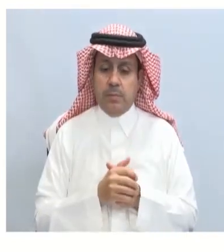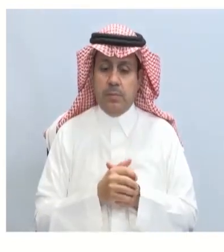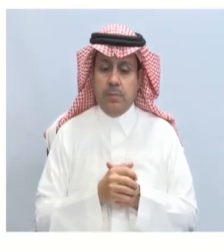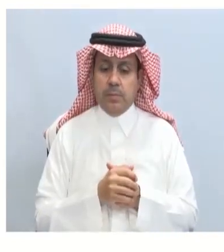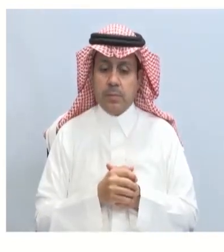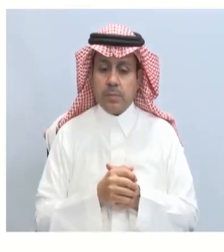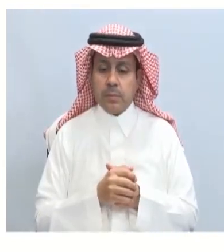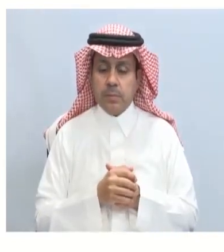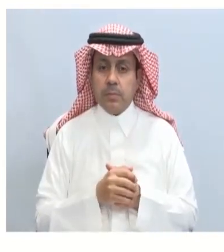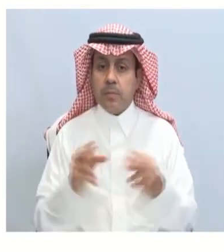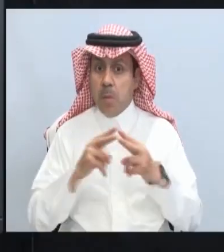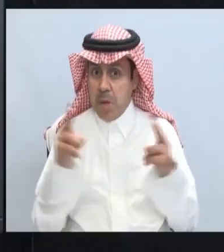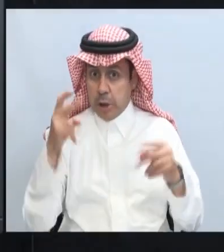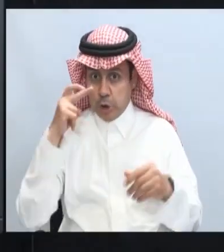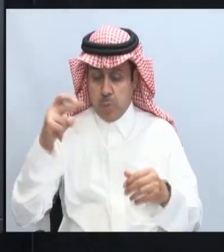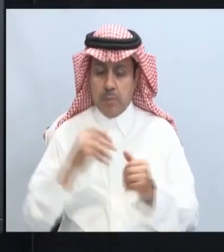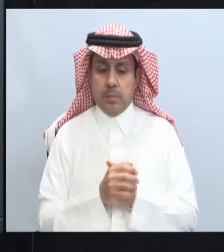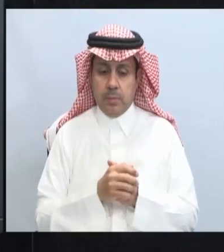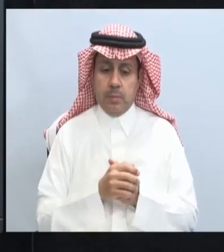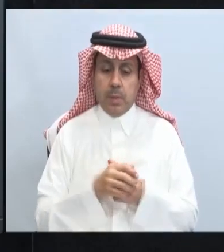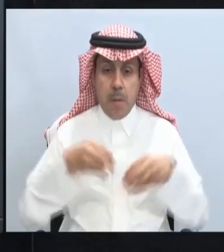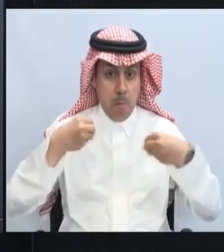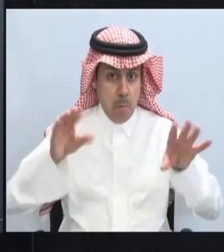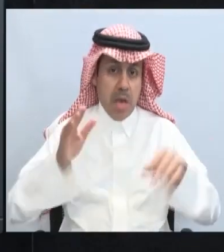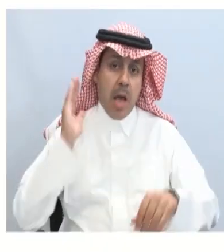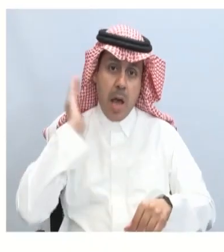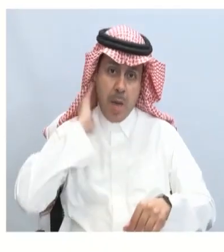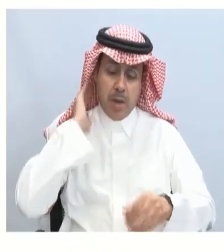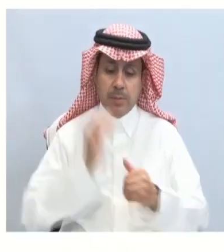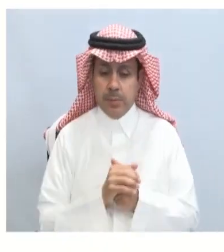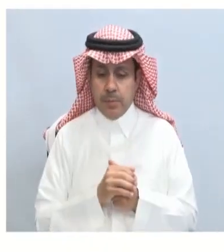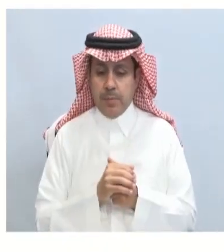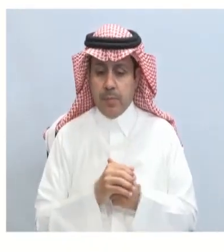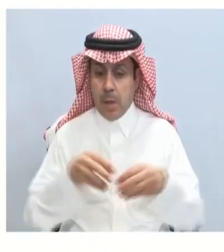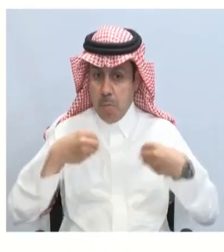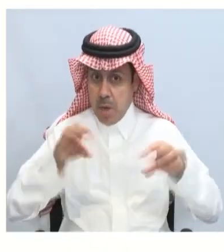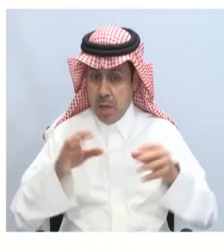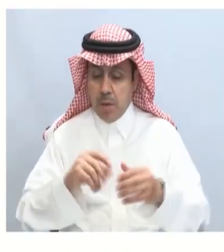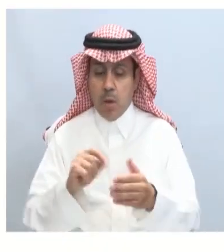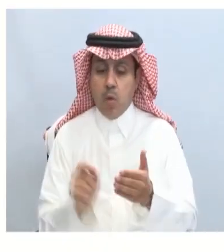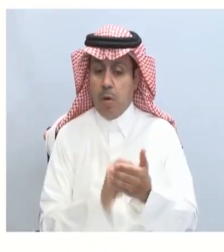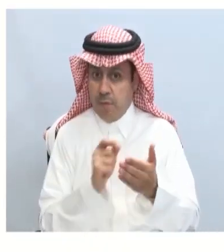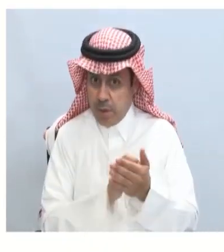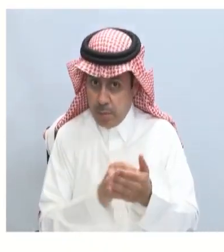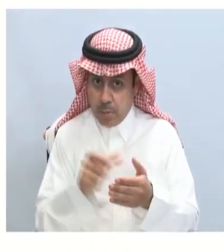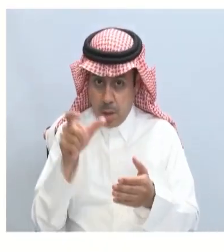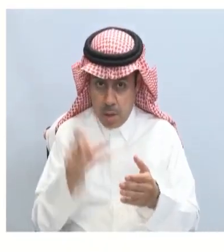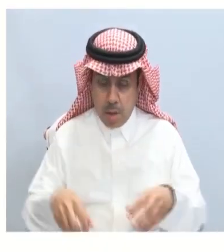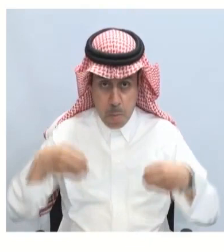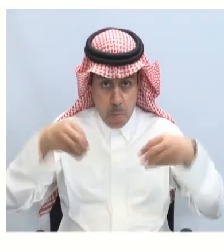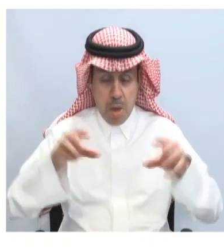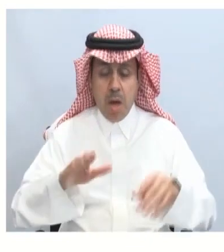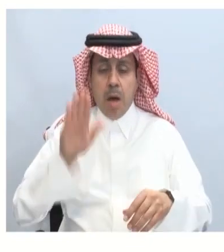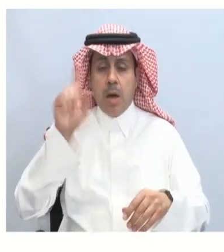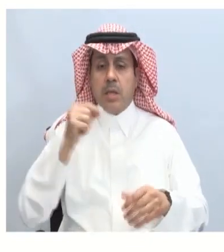الى البيان المراد ببيع الامانه هنا جوابه البيع الذي يذكر البائع فيه راس